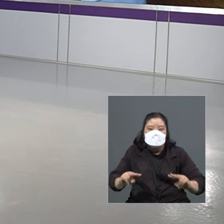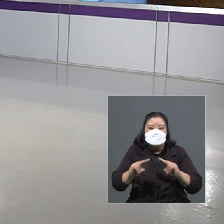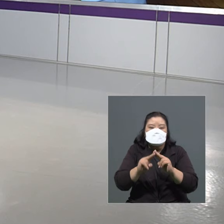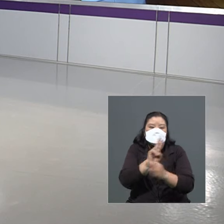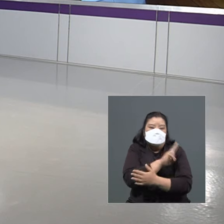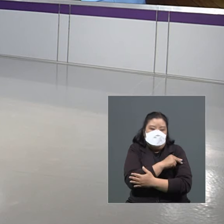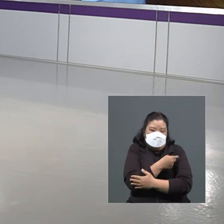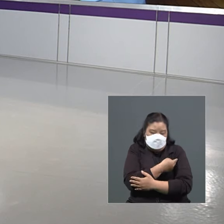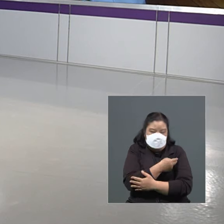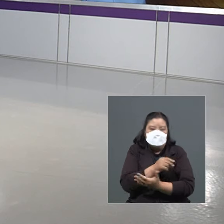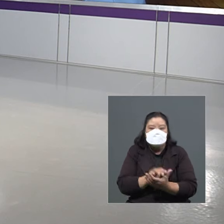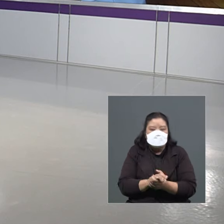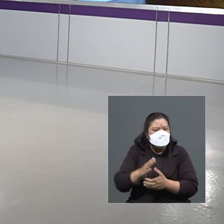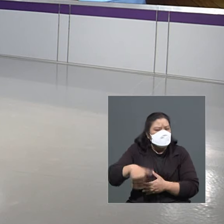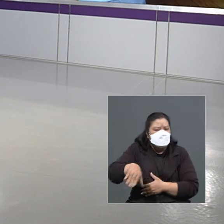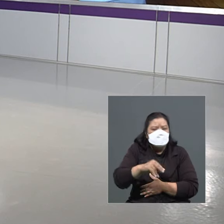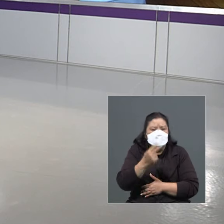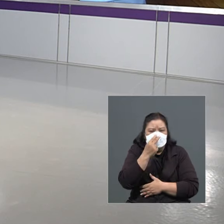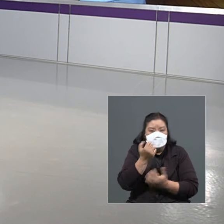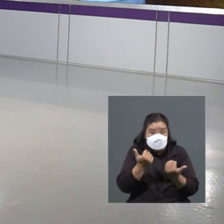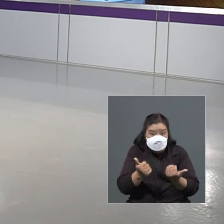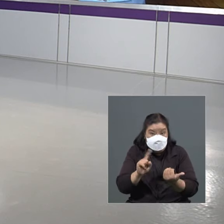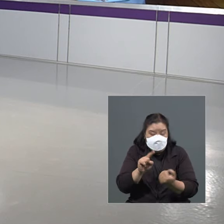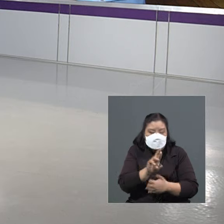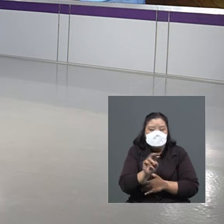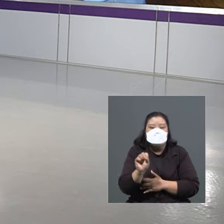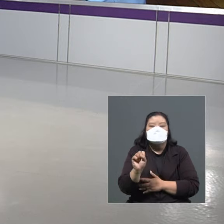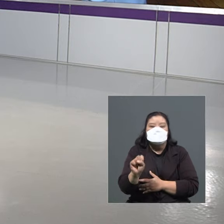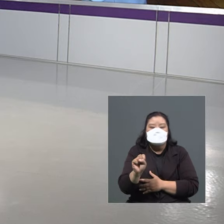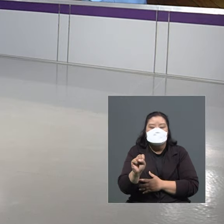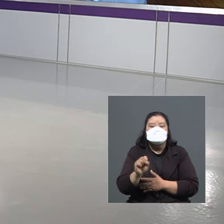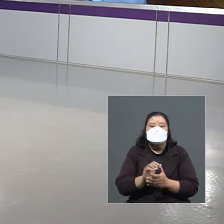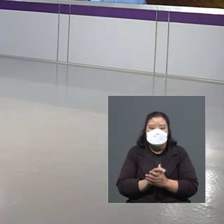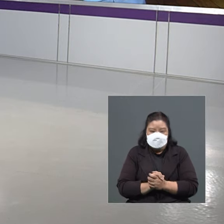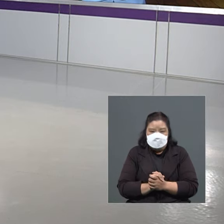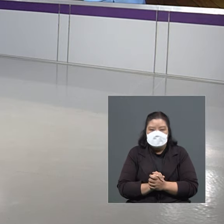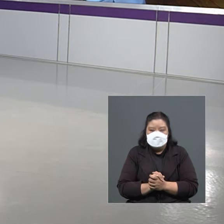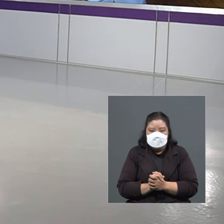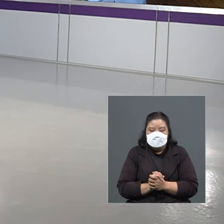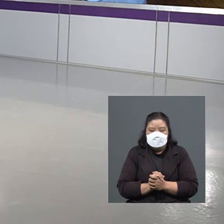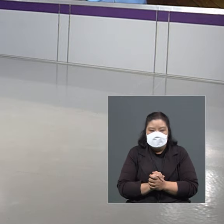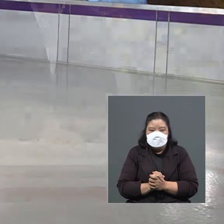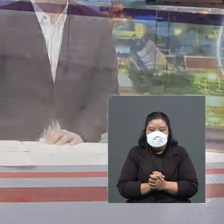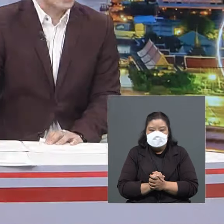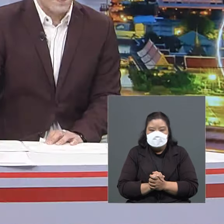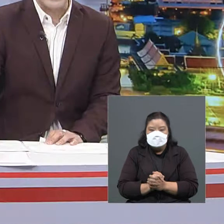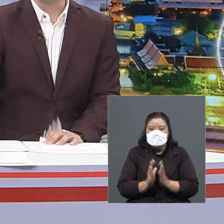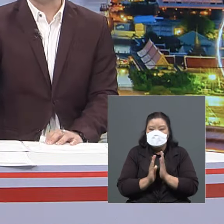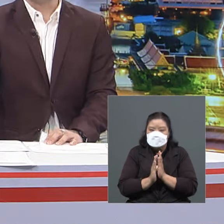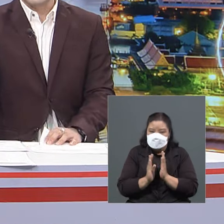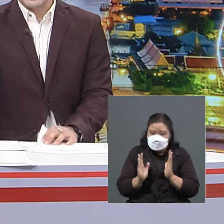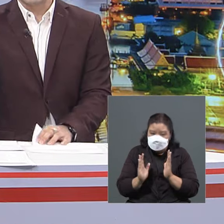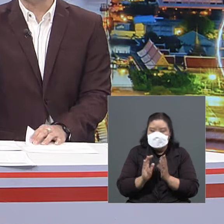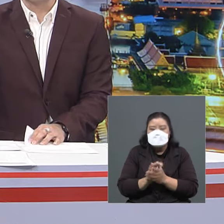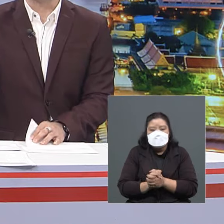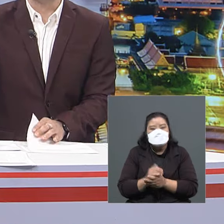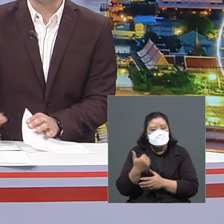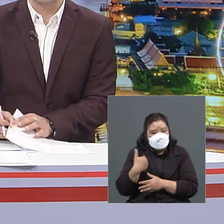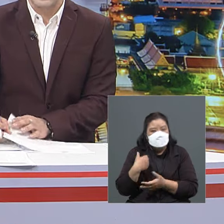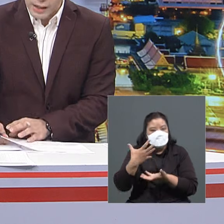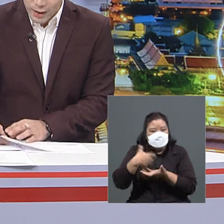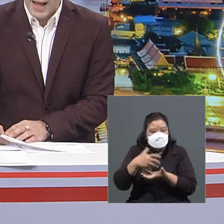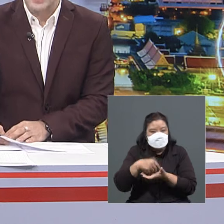ณสุขครับทั้งหมดคือบรรยากาศที่เกิดขึ้นที่อาคารรัฐสภาช่วงบ่ายวันนี้ครับ ขอบคุณครับคุณวรพัฒน์นะครับรายงานมาจ